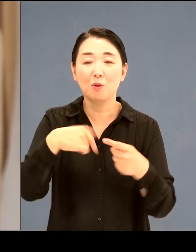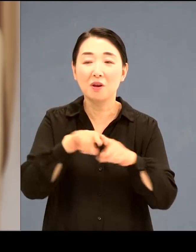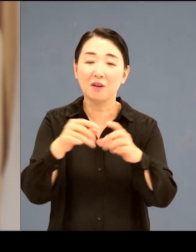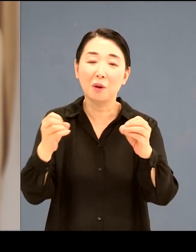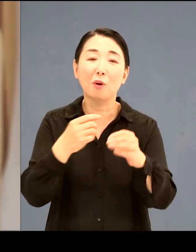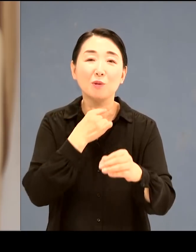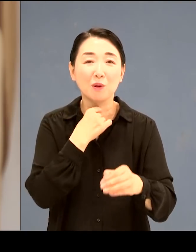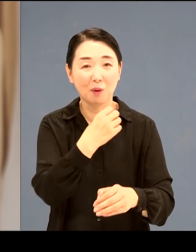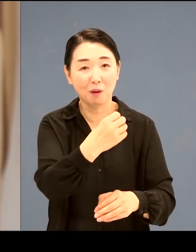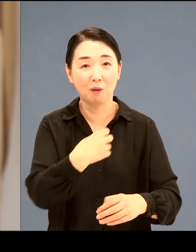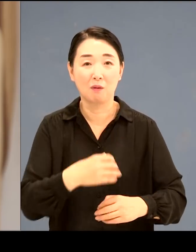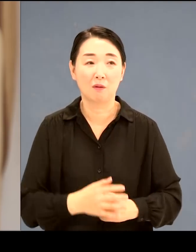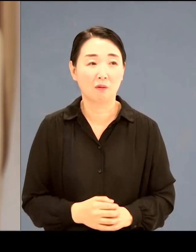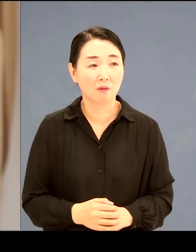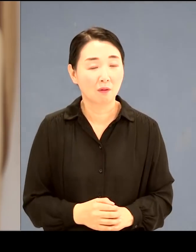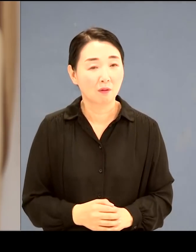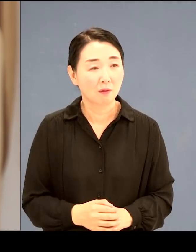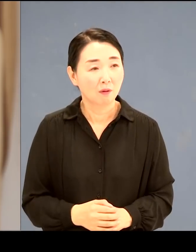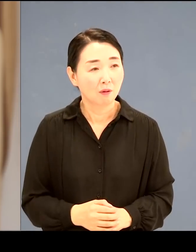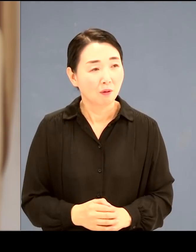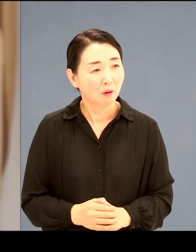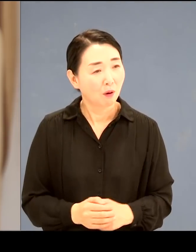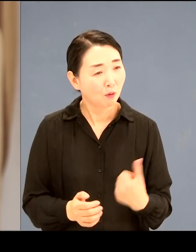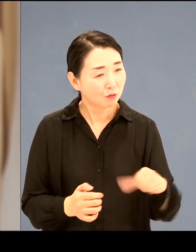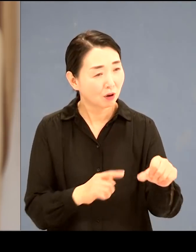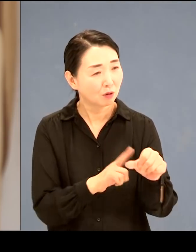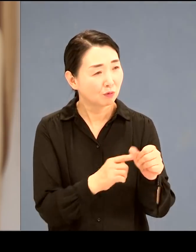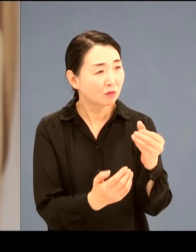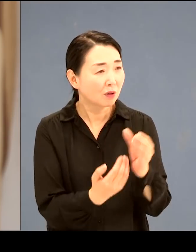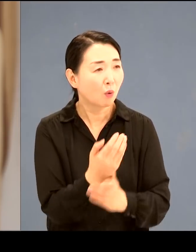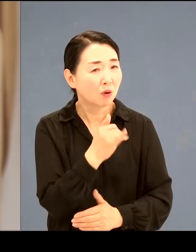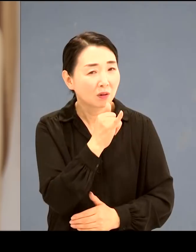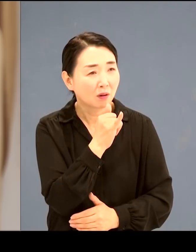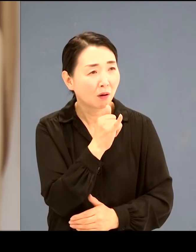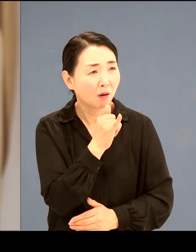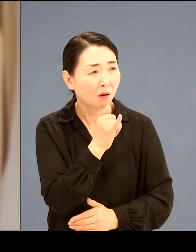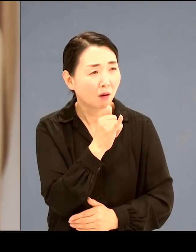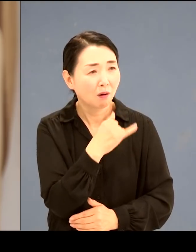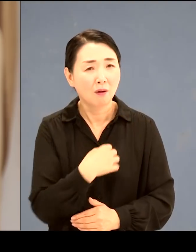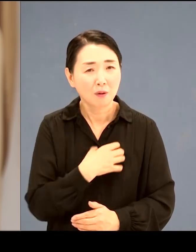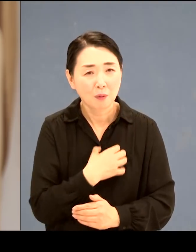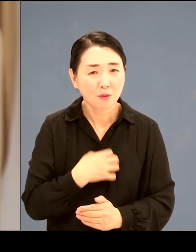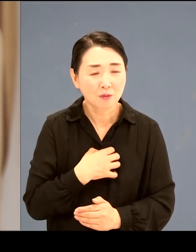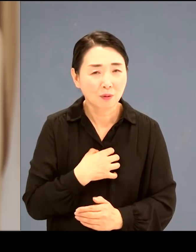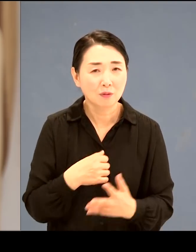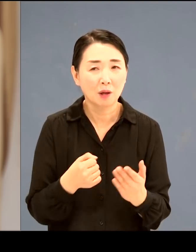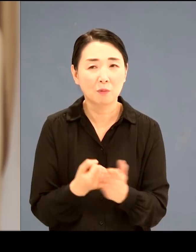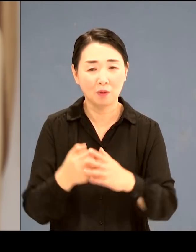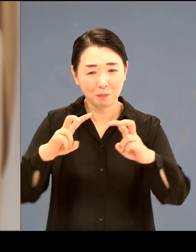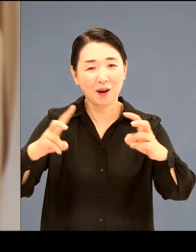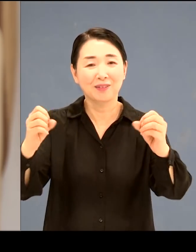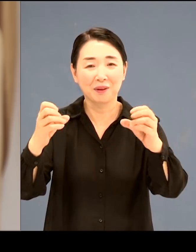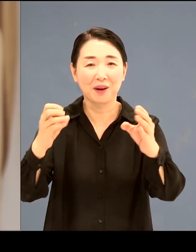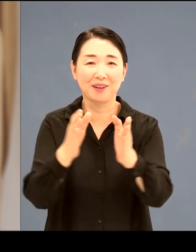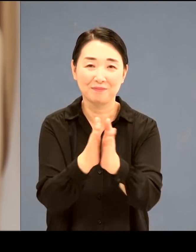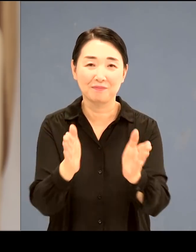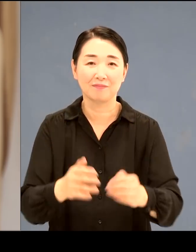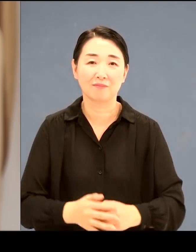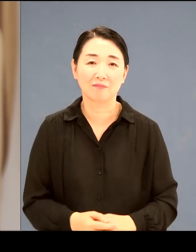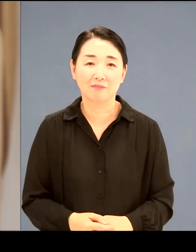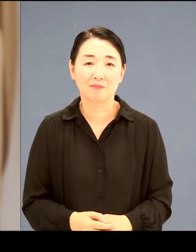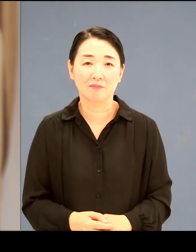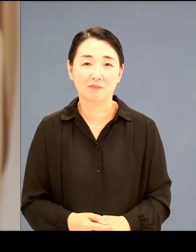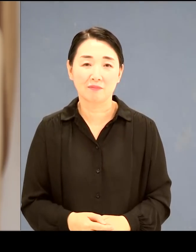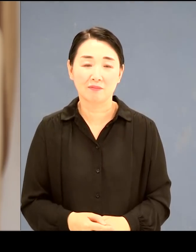하고 싶대요. 그래서 네. 아 얘가 무슨 사고를 쳤나? 이게 뭐지? 그래서 이제 거실에 나왔어요. 그랬더니